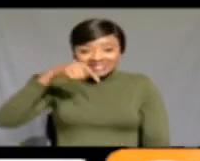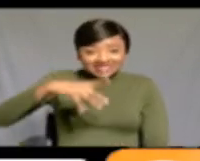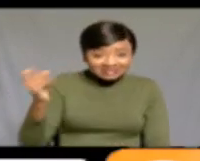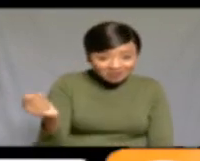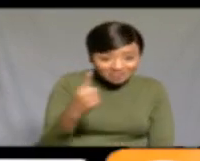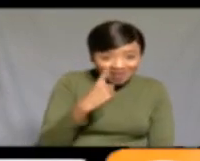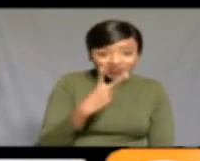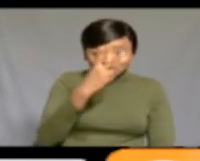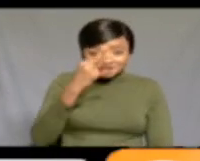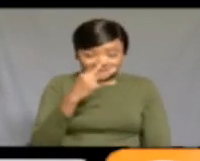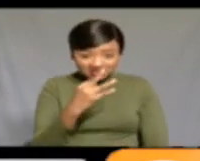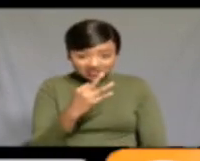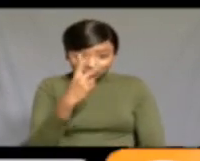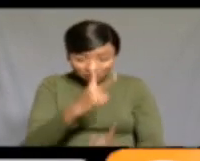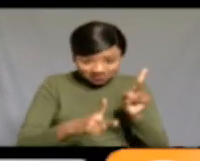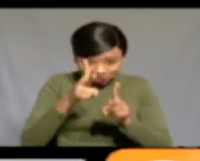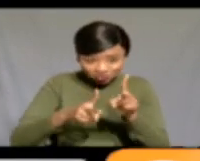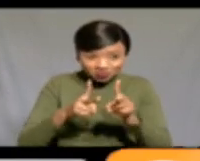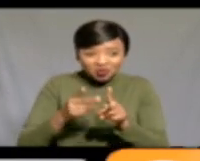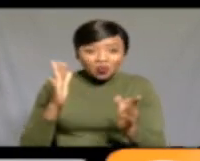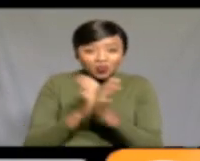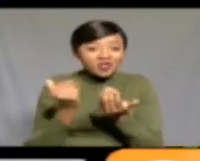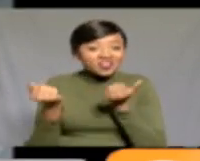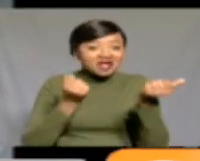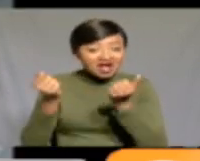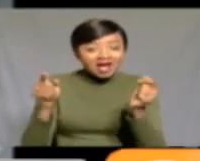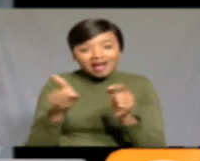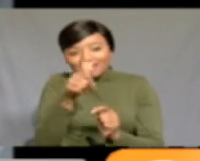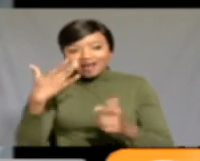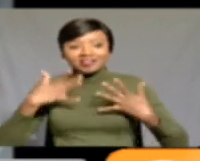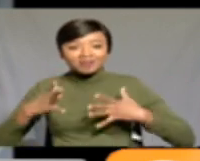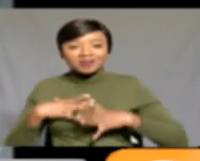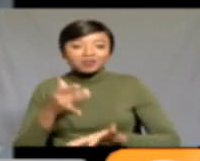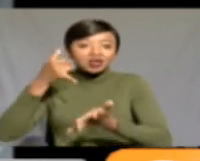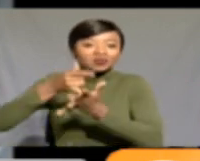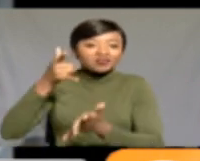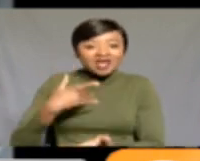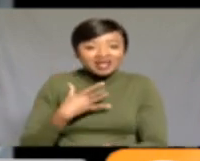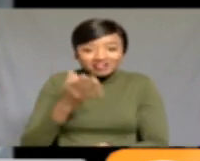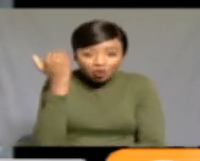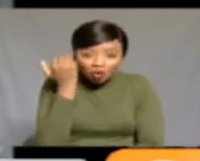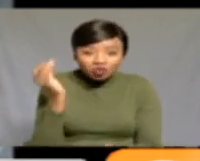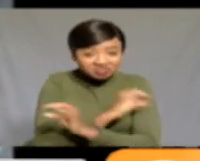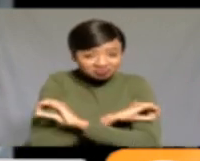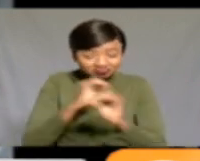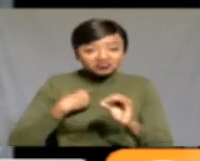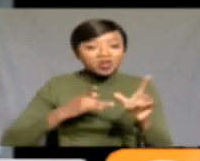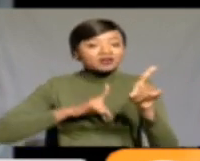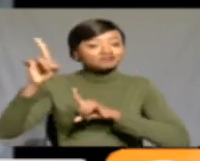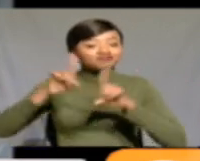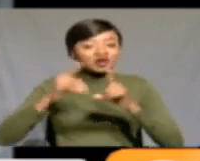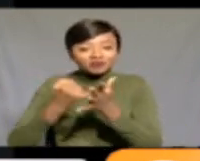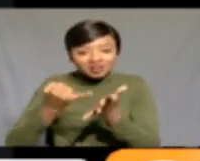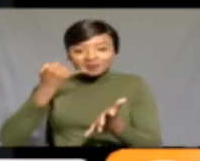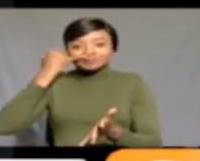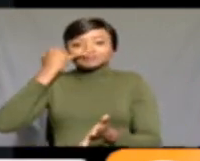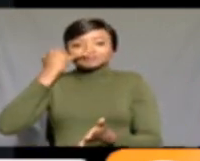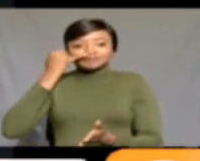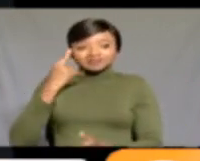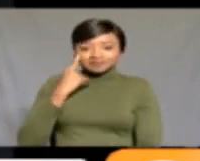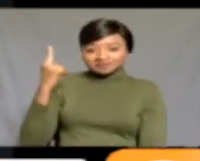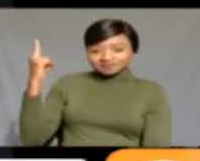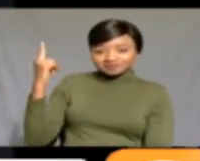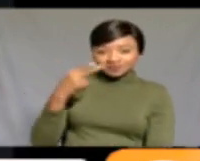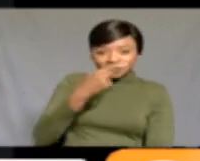katika eneo la Tononoka kwenye gari lake pamoja na wengine ambao hawakuwa mahakamani walikuwa wanasafirisha dawa za kulevya aina ya heroin